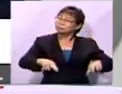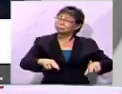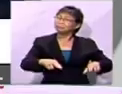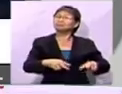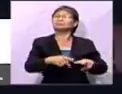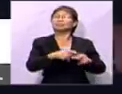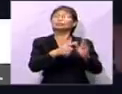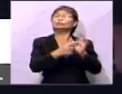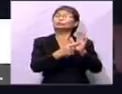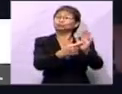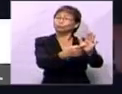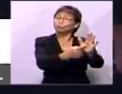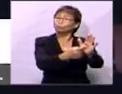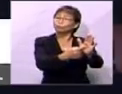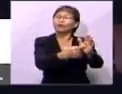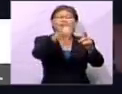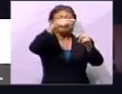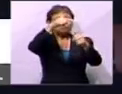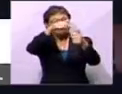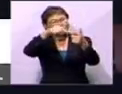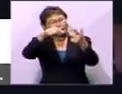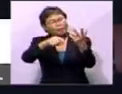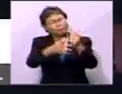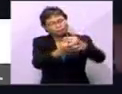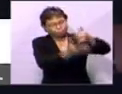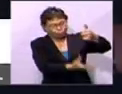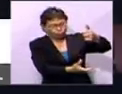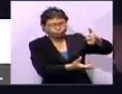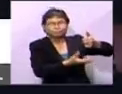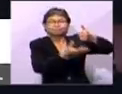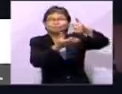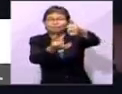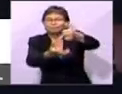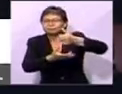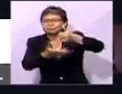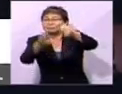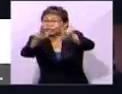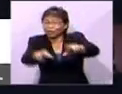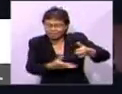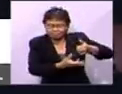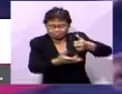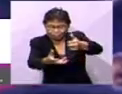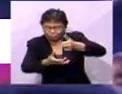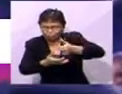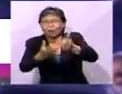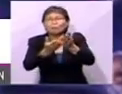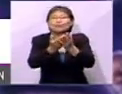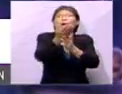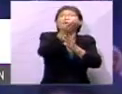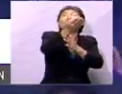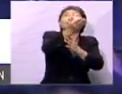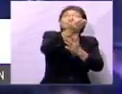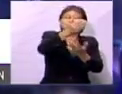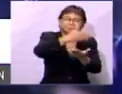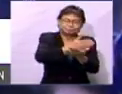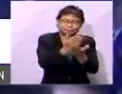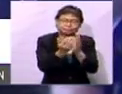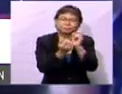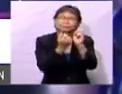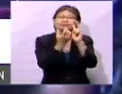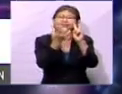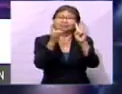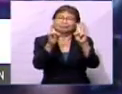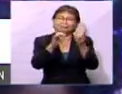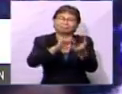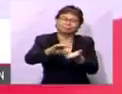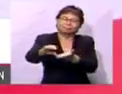dapat diterjemahkan melalui pelbagai peruntukan yang disalurkan kepada rakyat melalui bajet 2018.